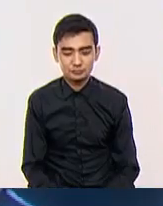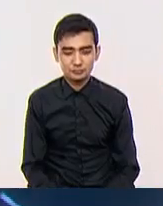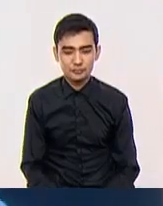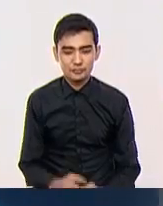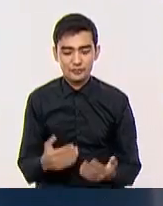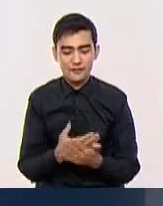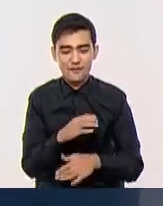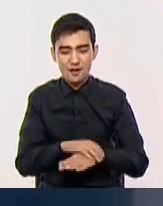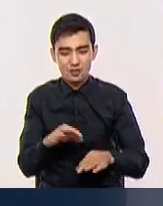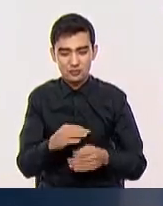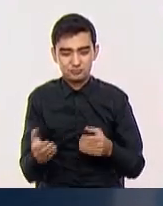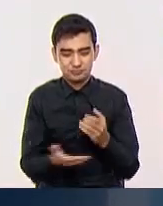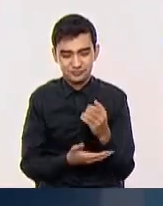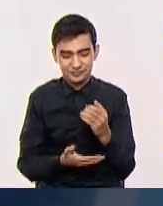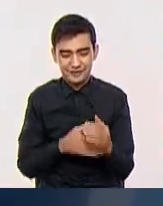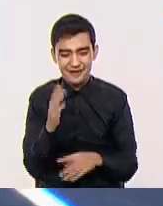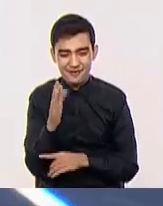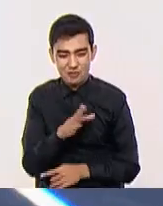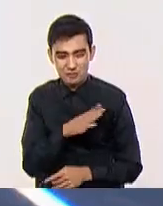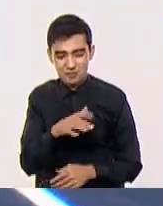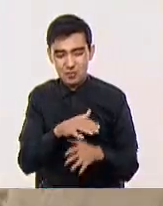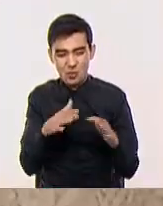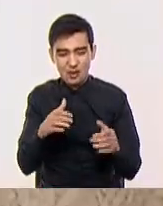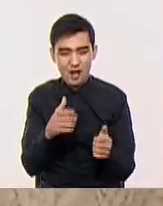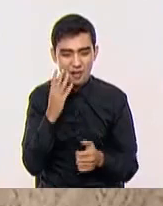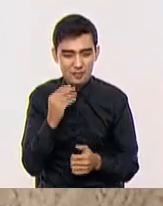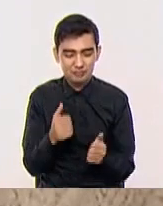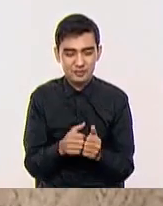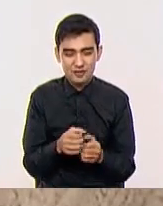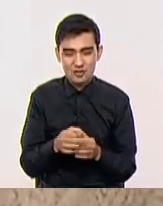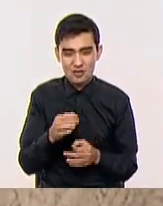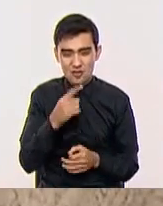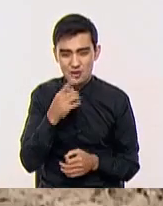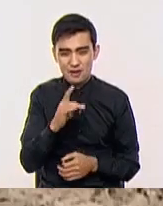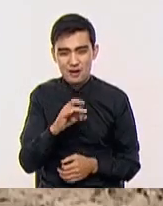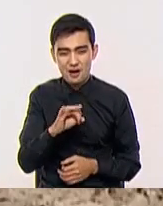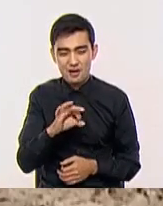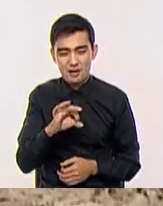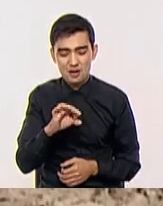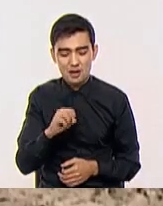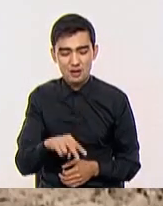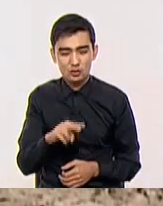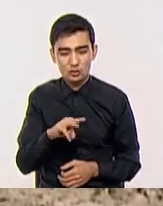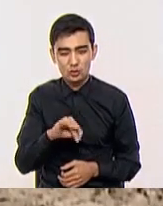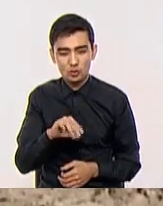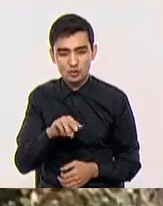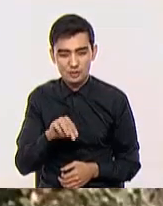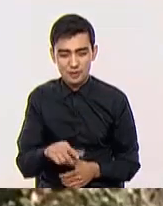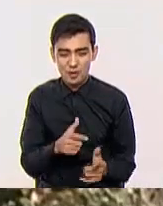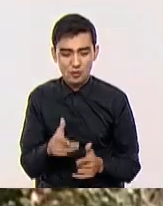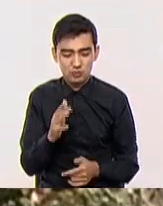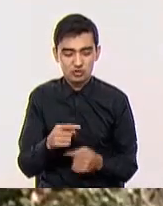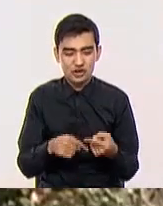Экспертиза по факту вырубки 300 деревьев в горах Алматы недалеко от гостиницы «Рояль Тулип» будет готова через 2 недели,